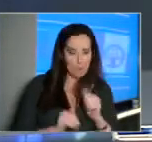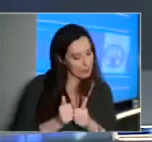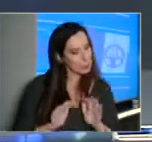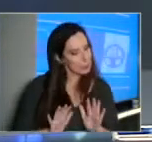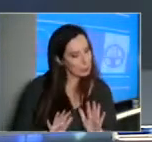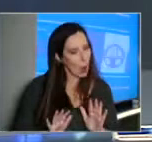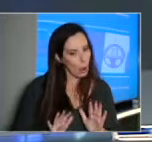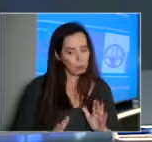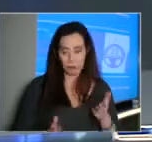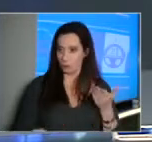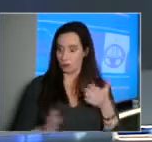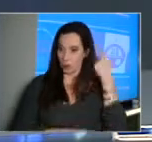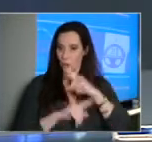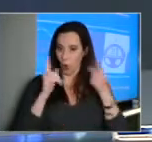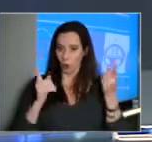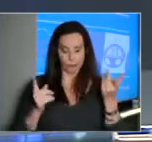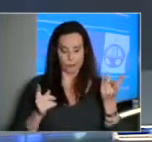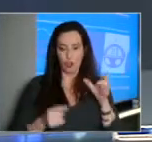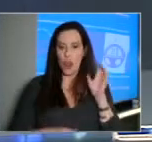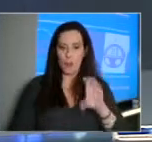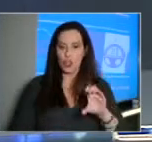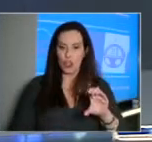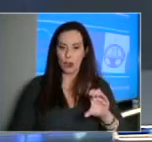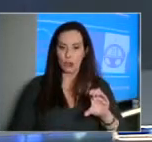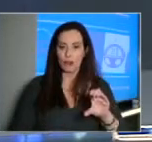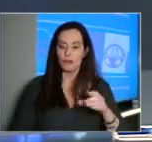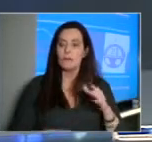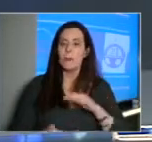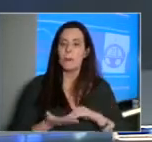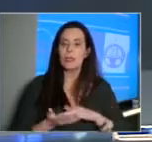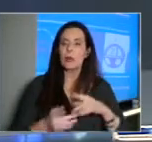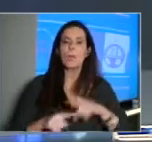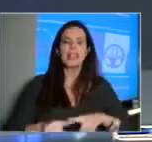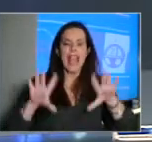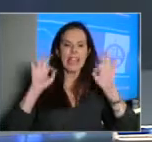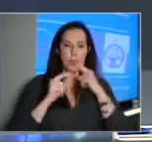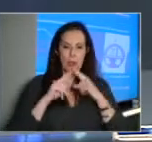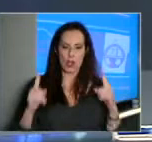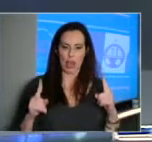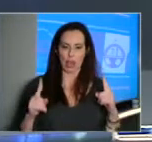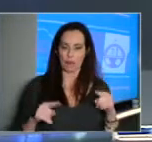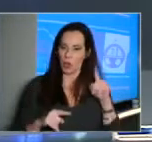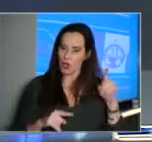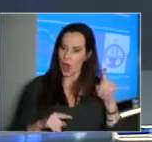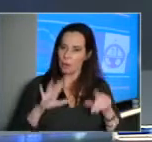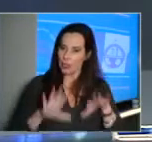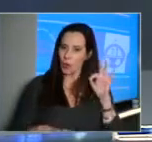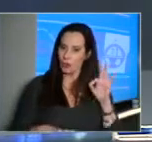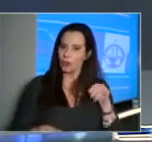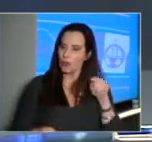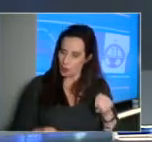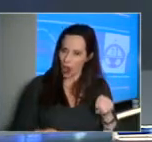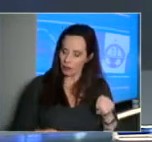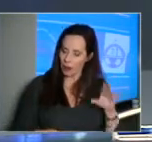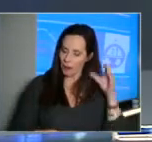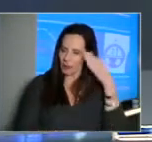בספורט, לעומת מדינות אחרות בעולם שמשקיעות לפחות פי 10 בשנה, שם גילו שכשאתה